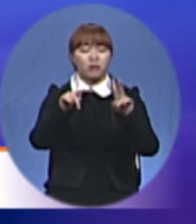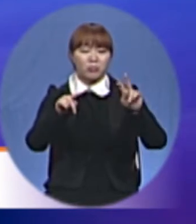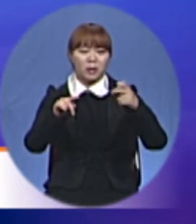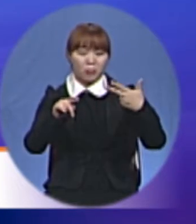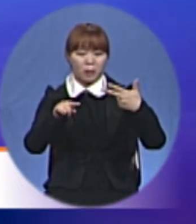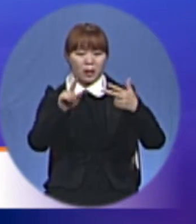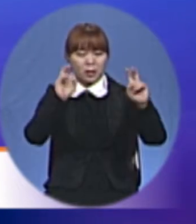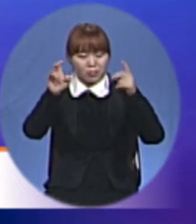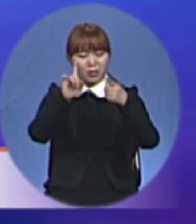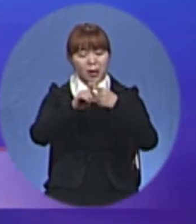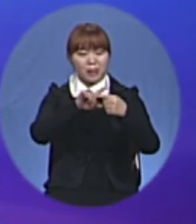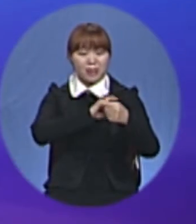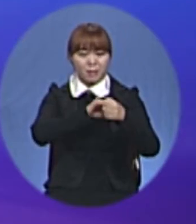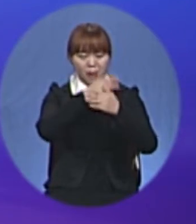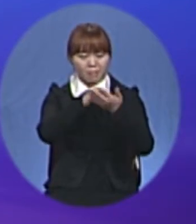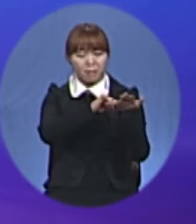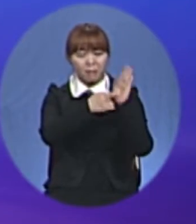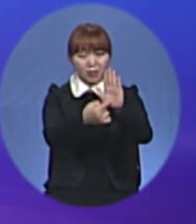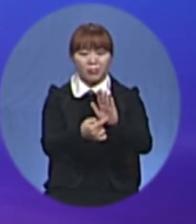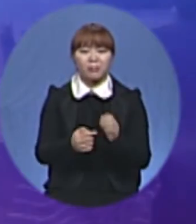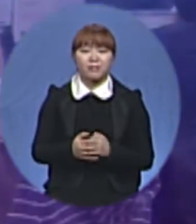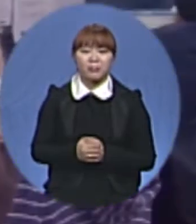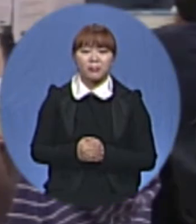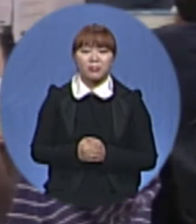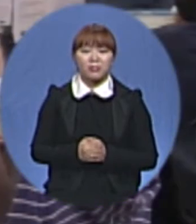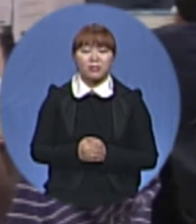명단이 처음으로 공개됐습니다.